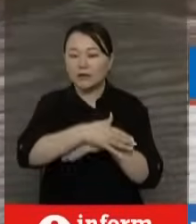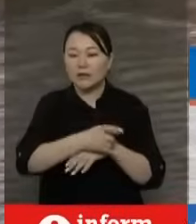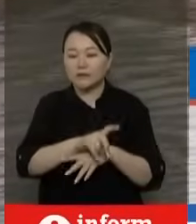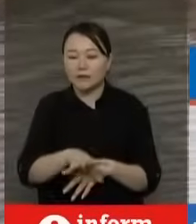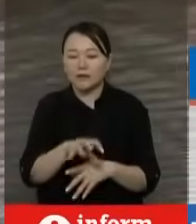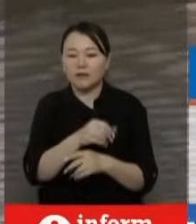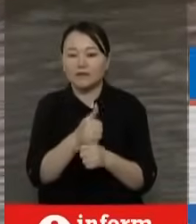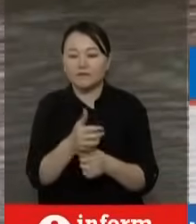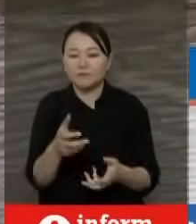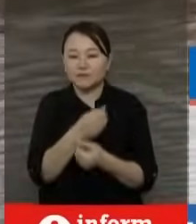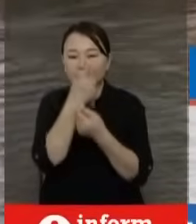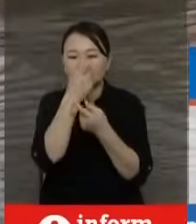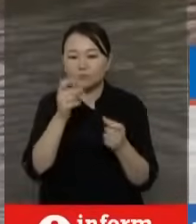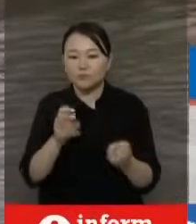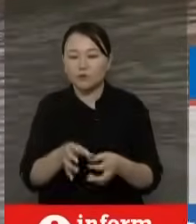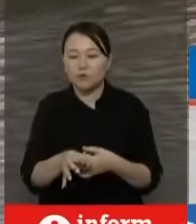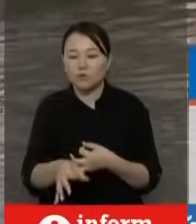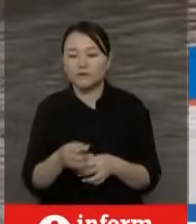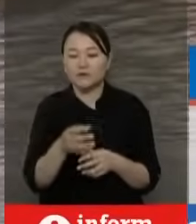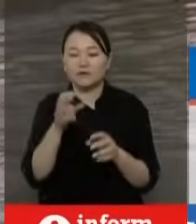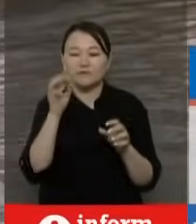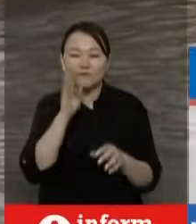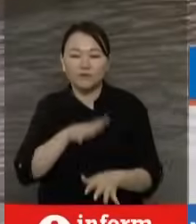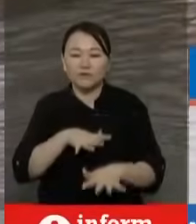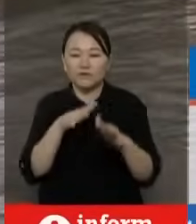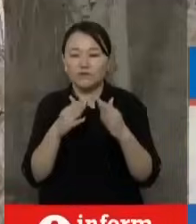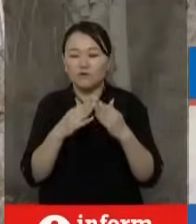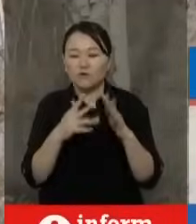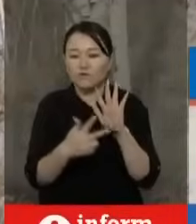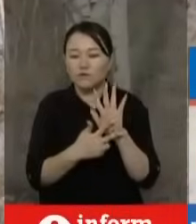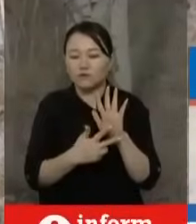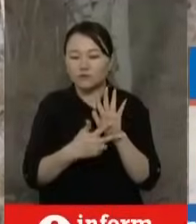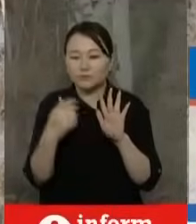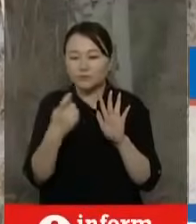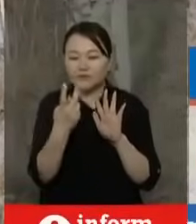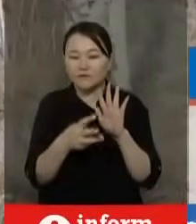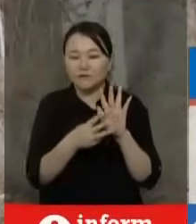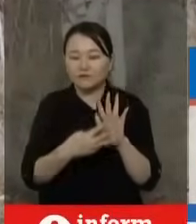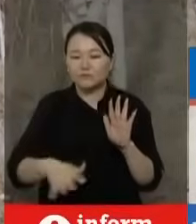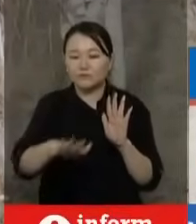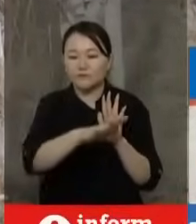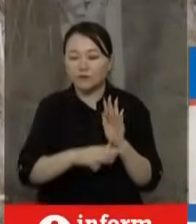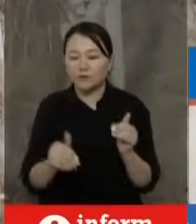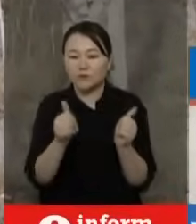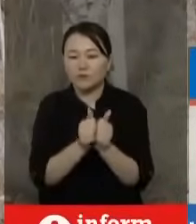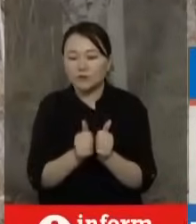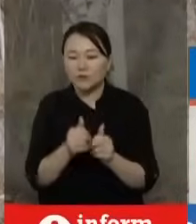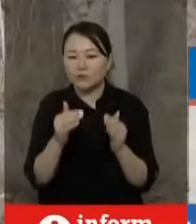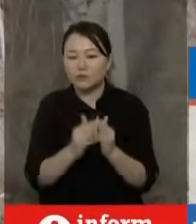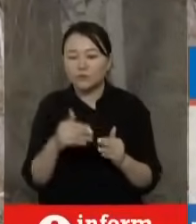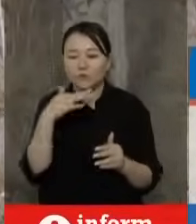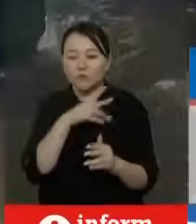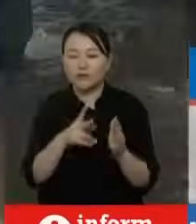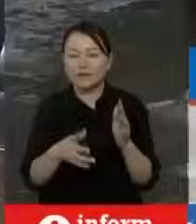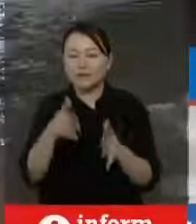главный спасатель области, по итогам обследования затоплено 8 частных жилых домов, 28 дворовых территорий домов и 7 территорий